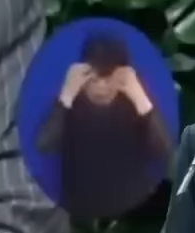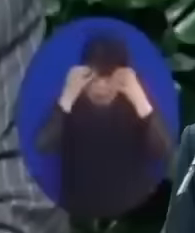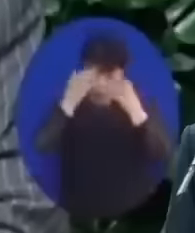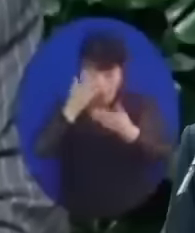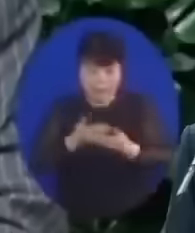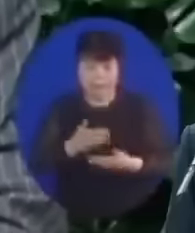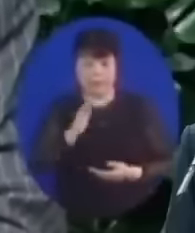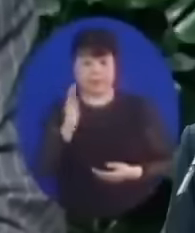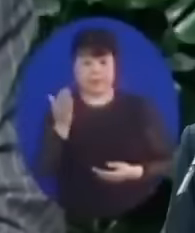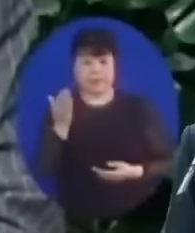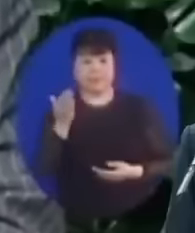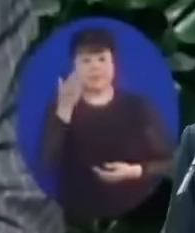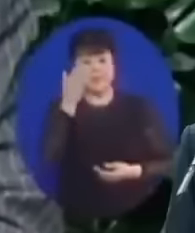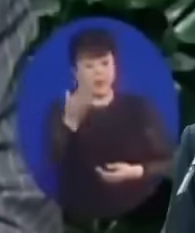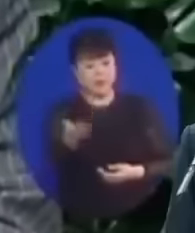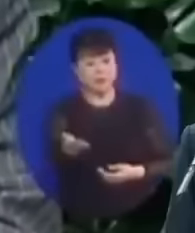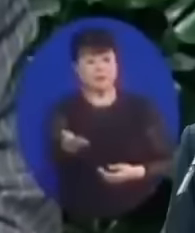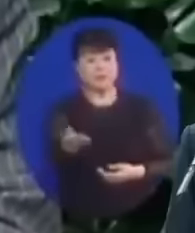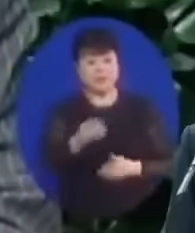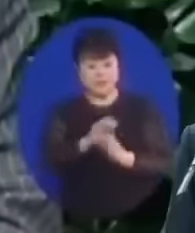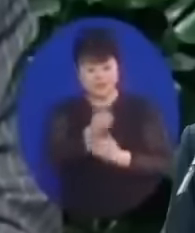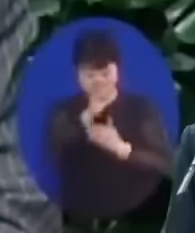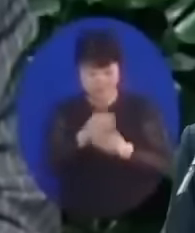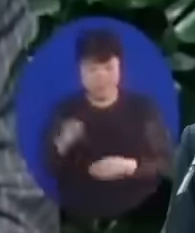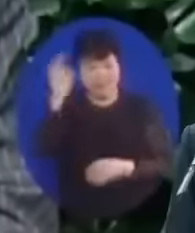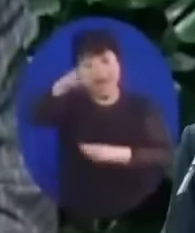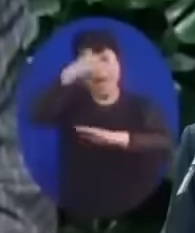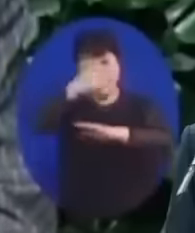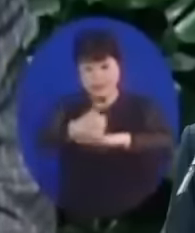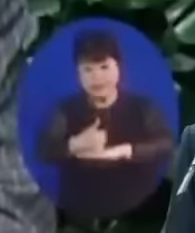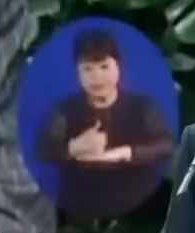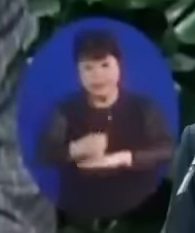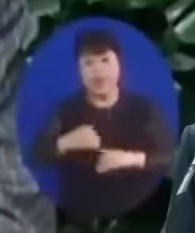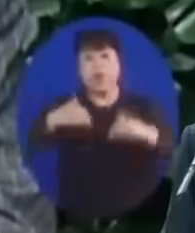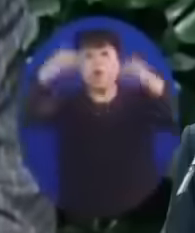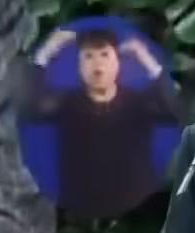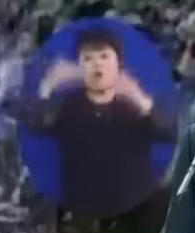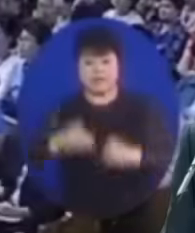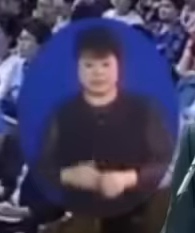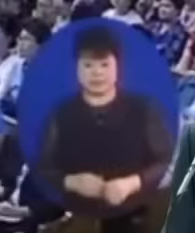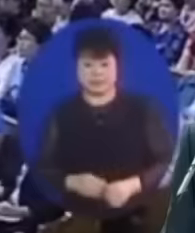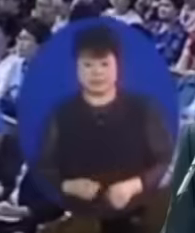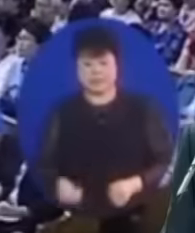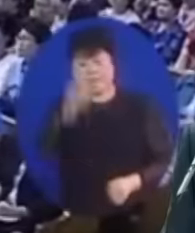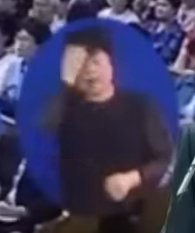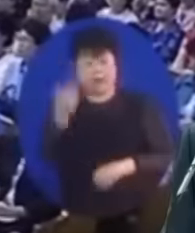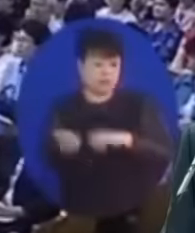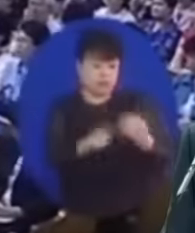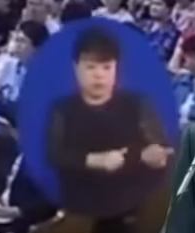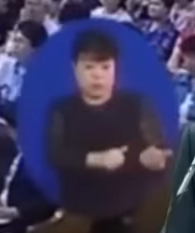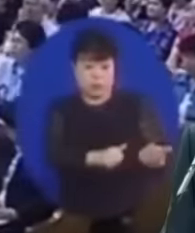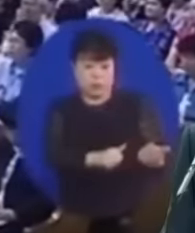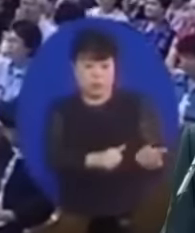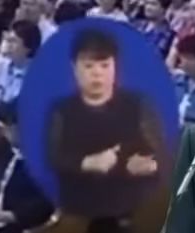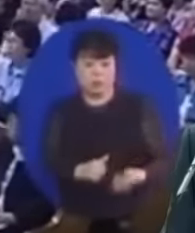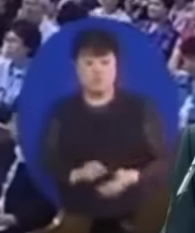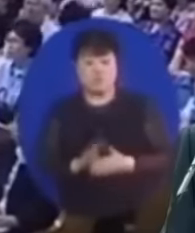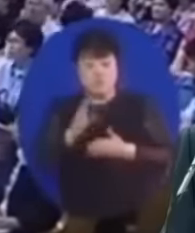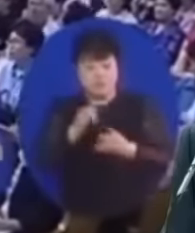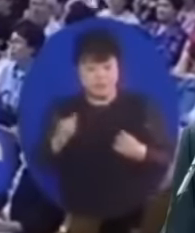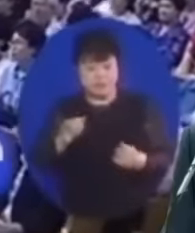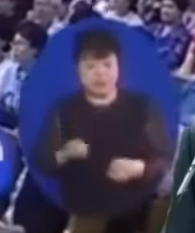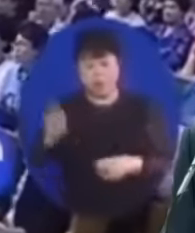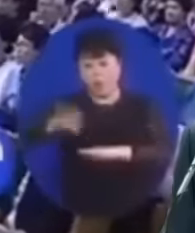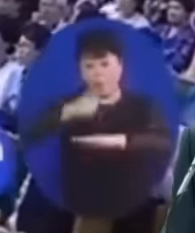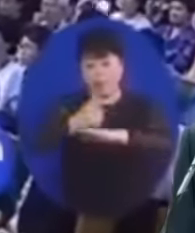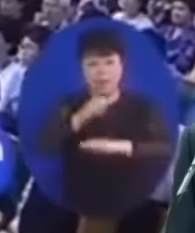되는 것입니다. 여러분 성경에 보면 다윗이 골리앗을 쳐서 죽이고 온 이스라엘의 영웅이 되고 나중에 이스라엘